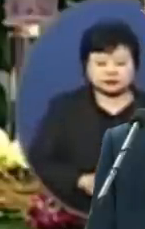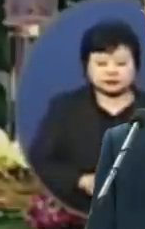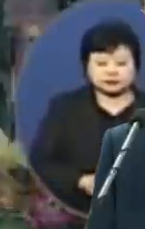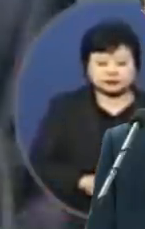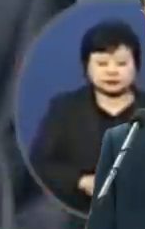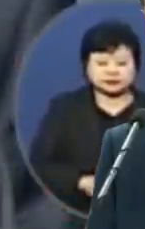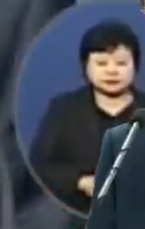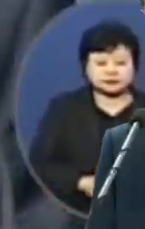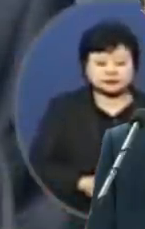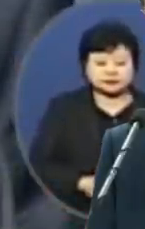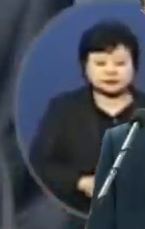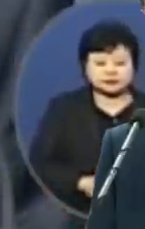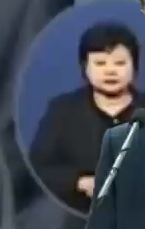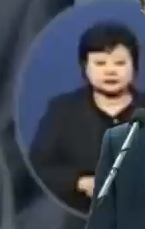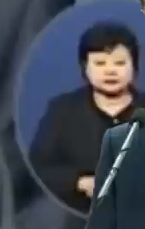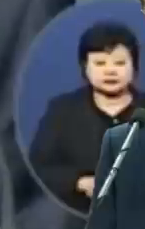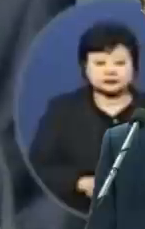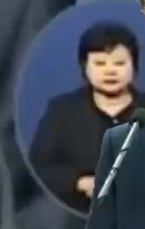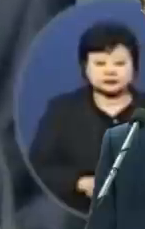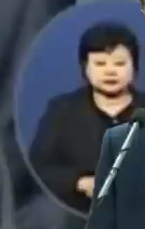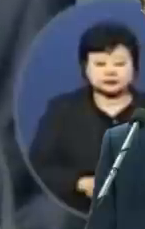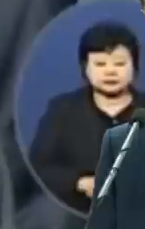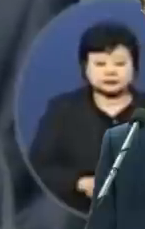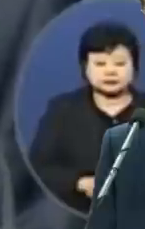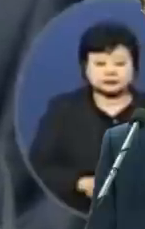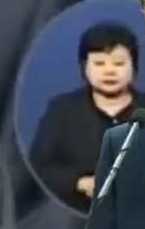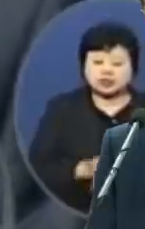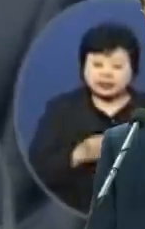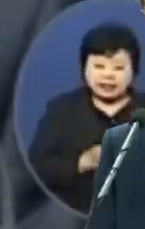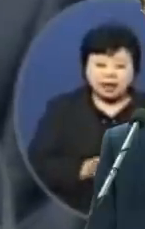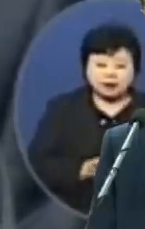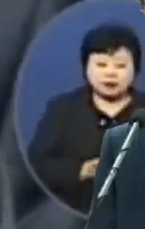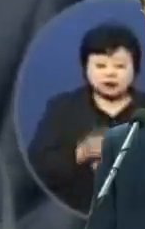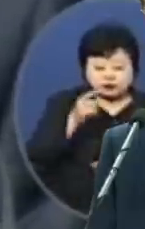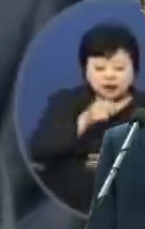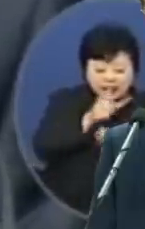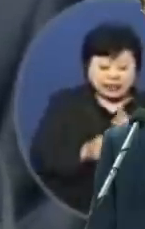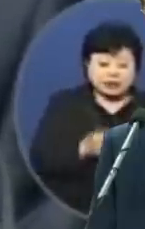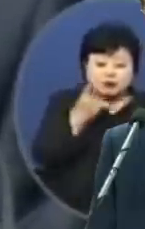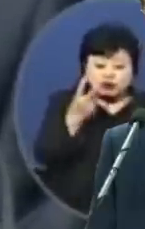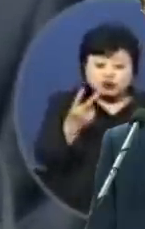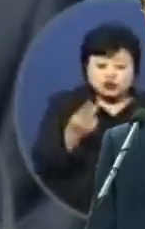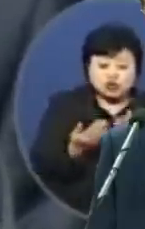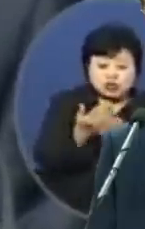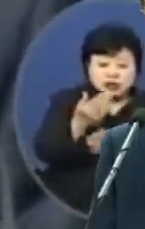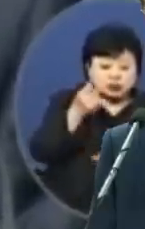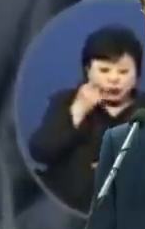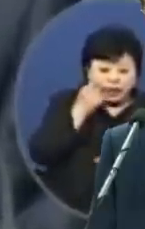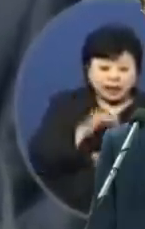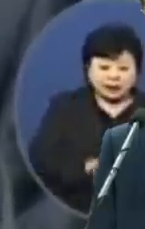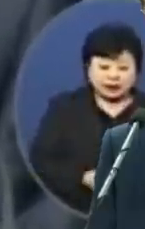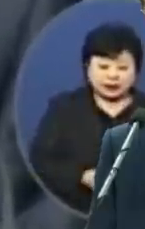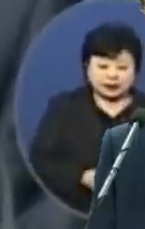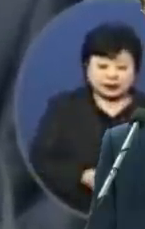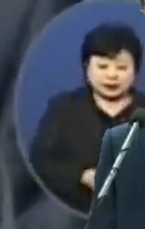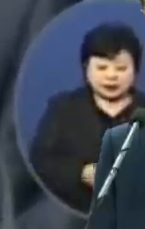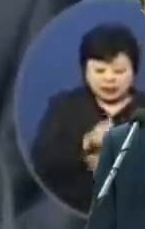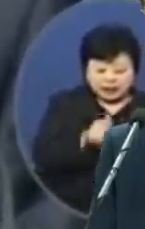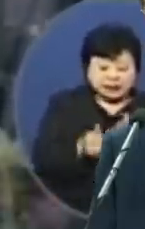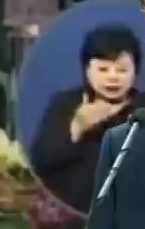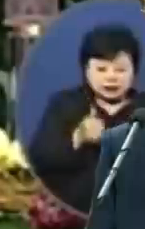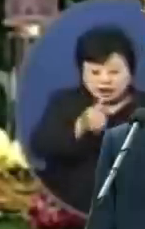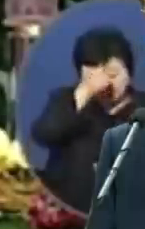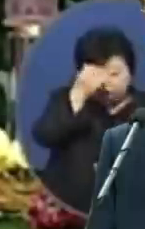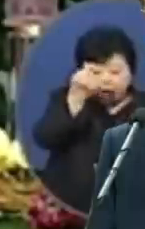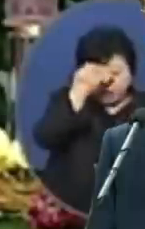하도록 유도한 것입니다. 그러므로 이 우주에 하나님이 둘 생길 수 없습니다. 그러므로 하나님께서는